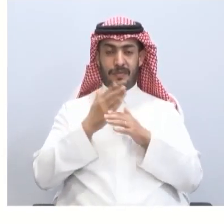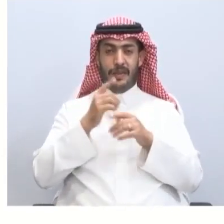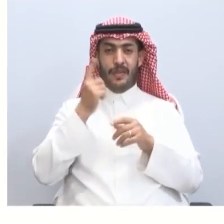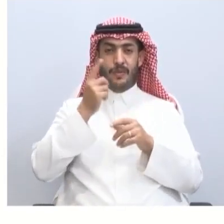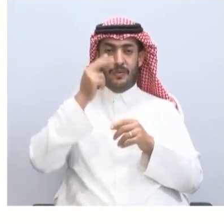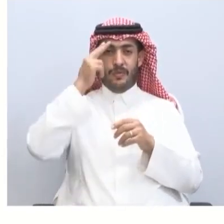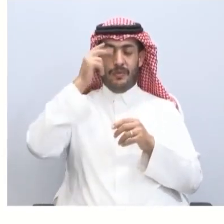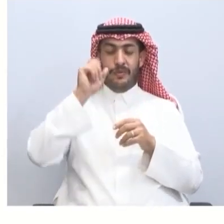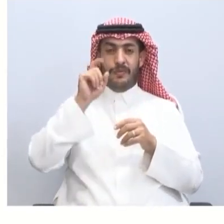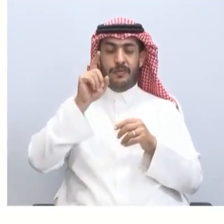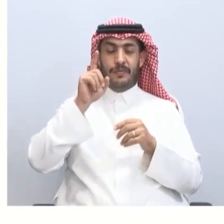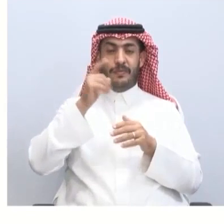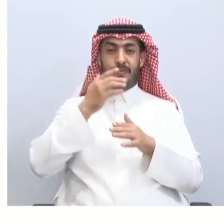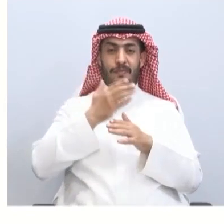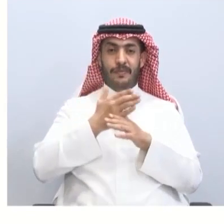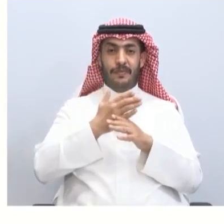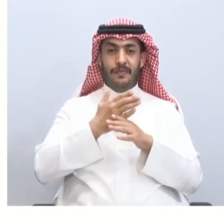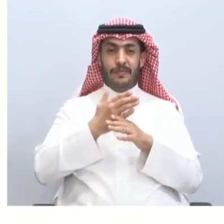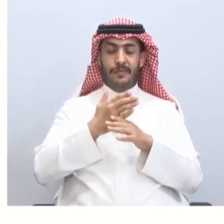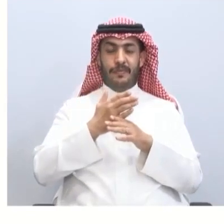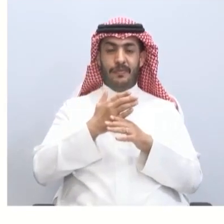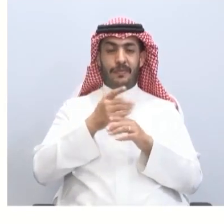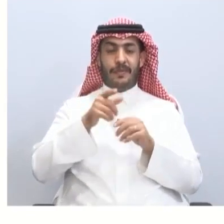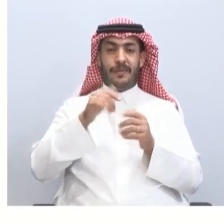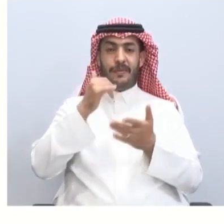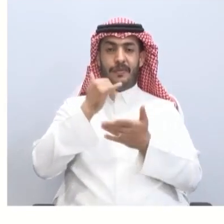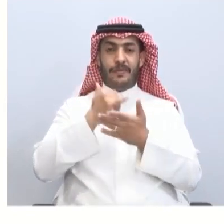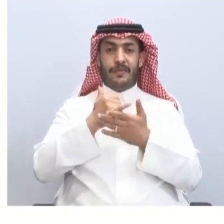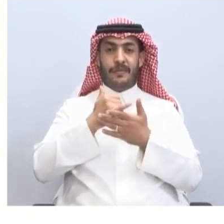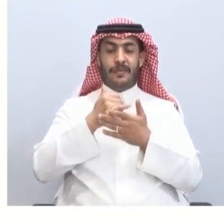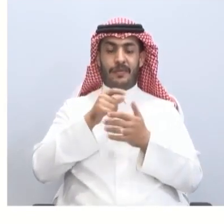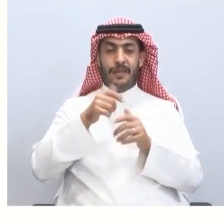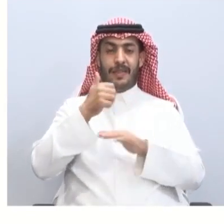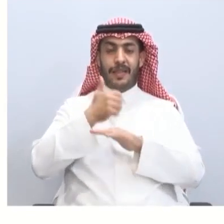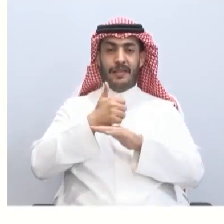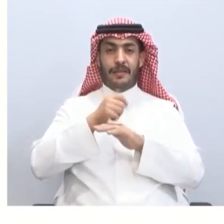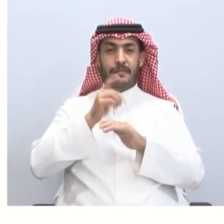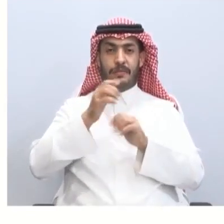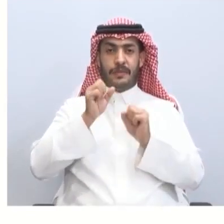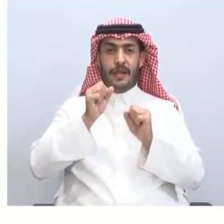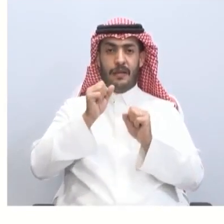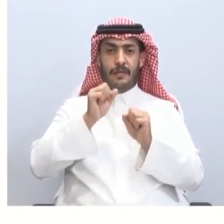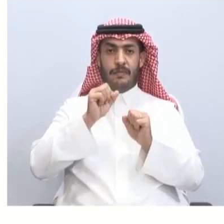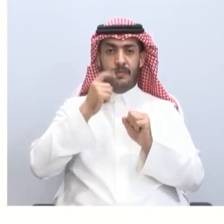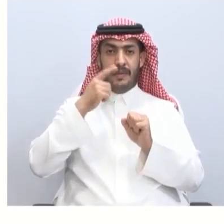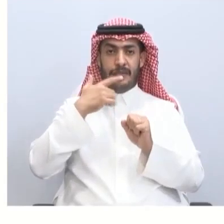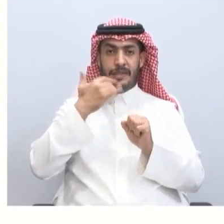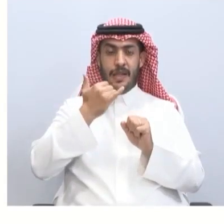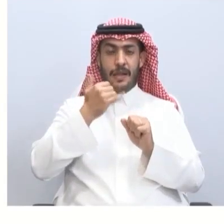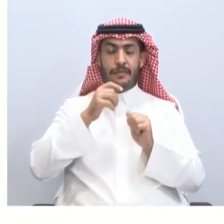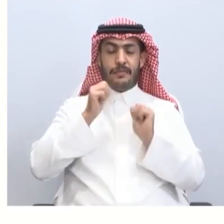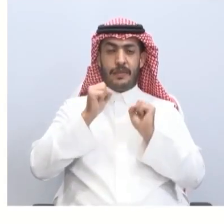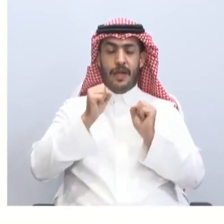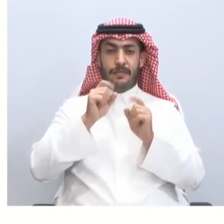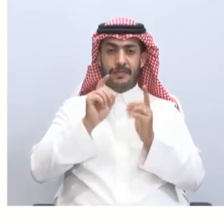الدوله السعوديه الاولى كما ذكرت لكم ان الامر وان التاسيس لم يكن بالامر السهل او الهيم بل